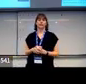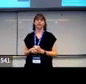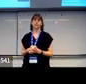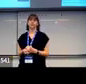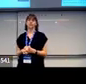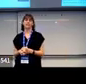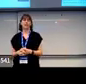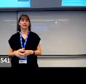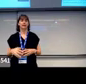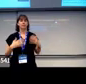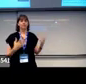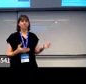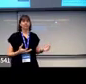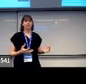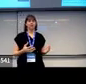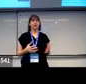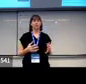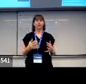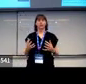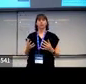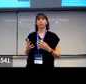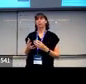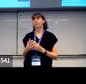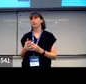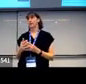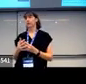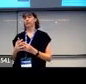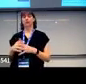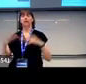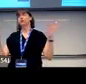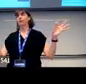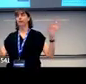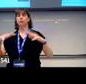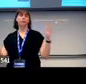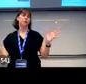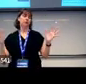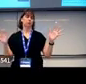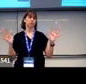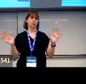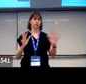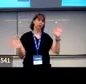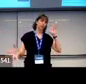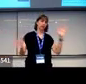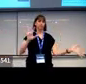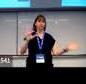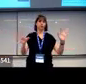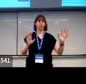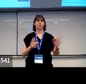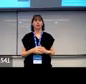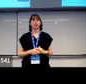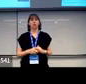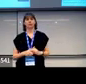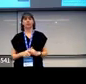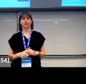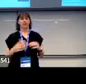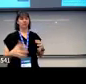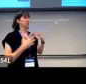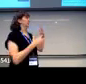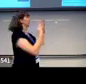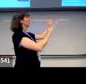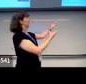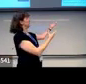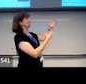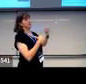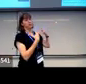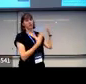binôme qui était de l'Université Laval, qui est Anne-Marie Picheneau puis Martine Lepire, avec qui je travaille depuis que je suis prof, là, depuis qu'elles aussi sont là. On travaille ensemble,